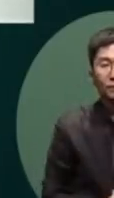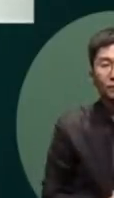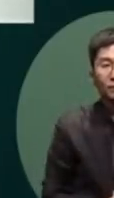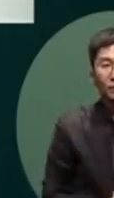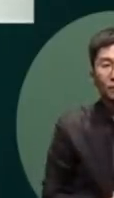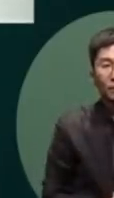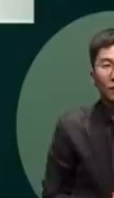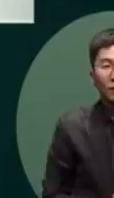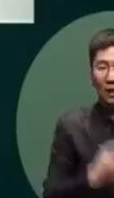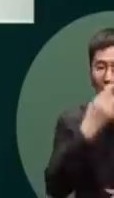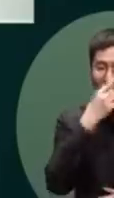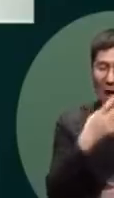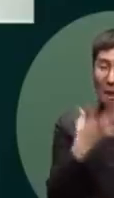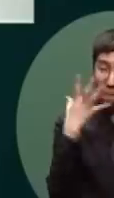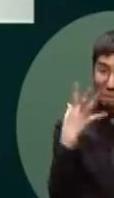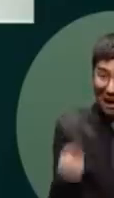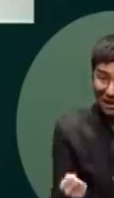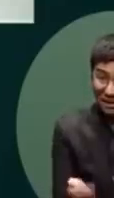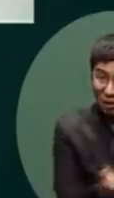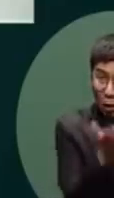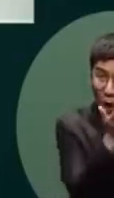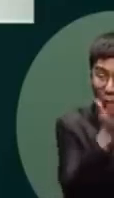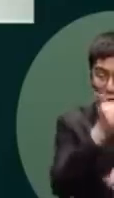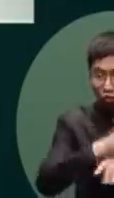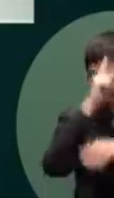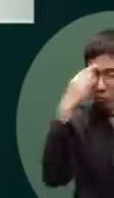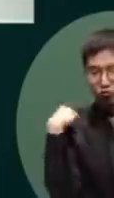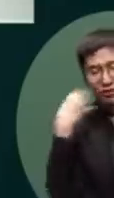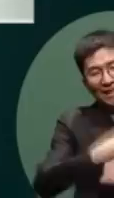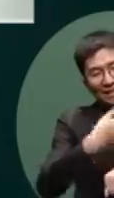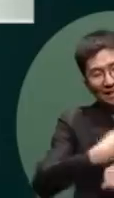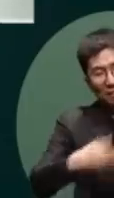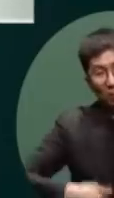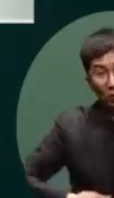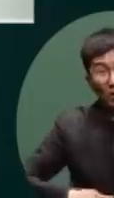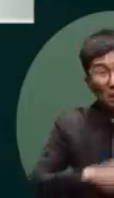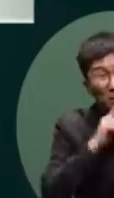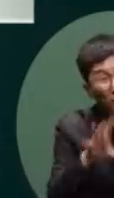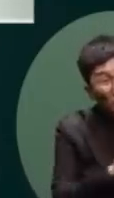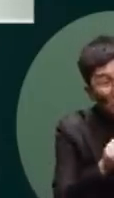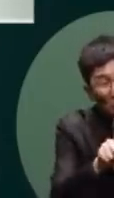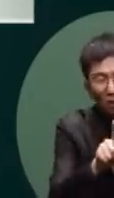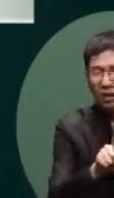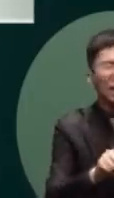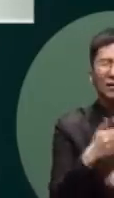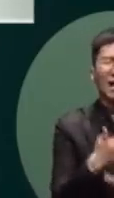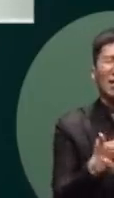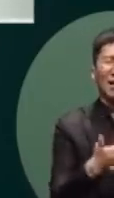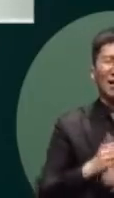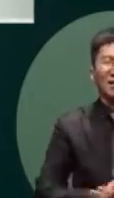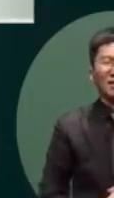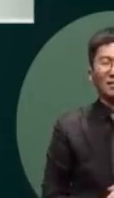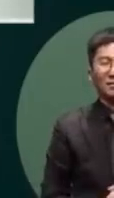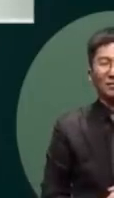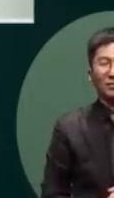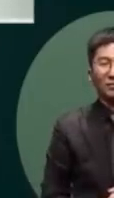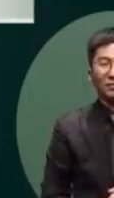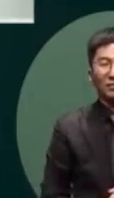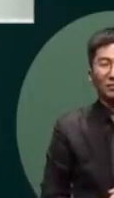과다 생산된 거를 또 정부에서 사주기도 하고 뭐 이런 거 네. 아니겠습니까? 네. 제가 정리해드리면 그런 얘기는 전혀 아니고요.